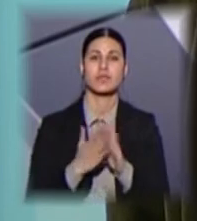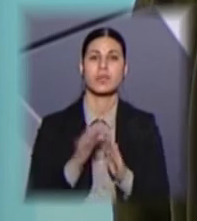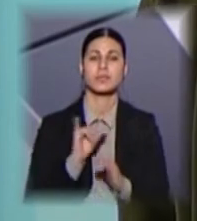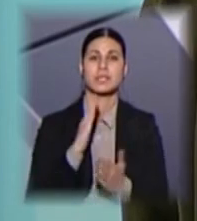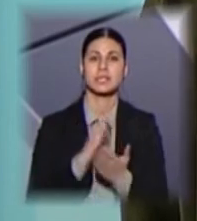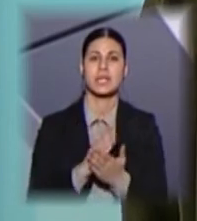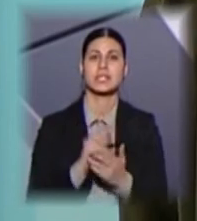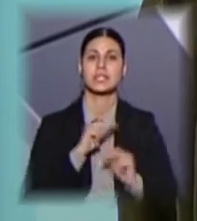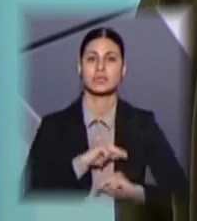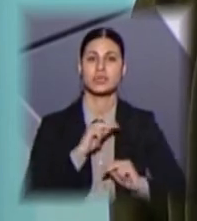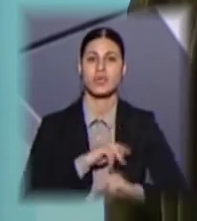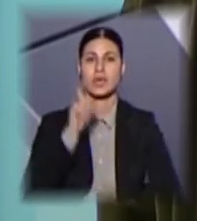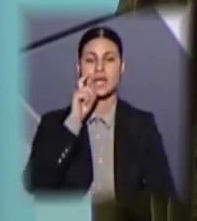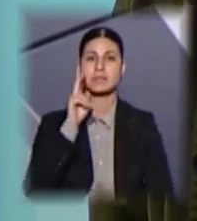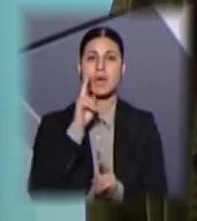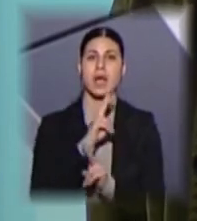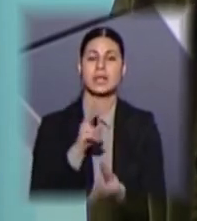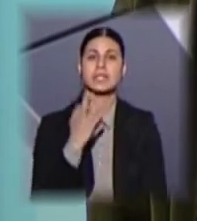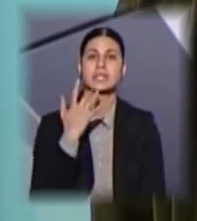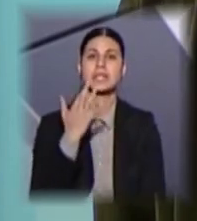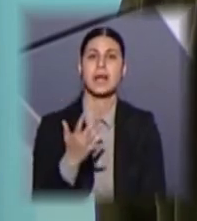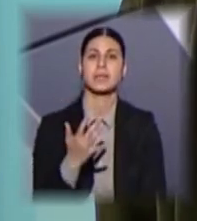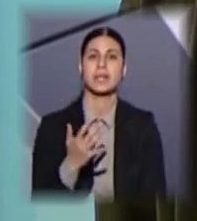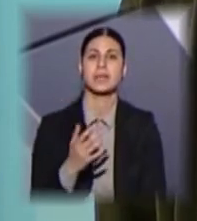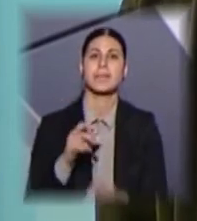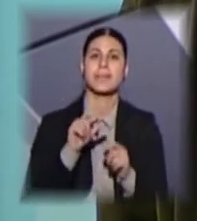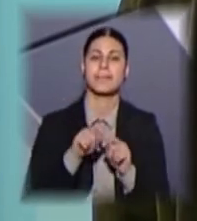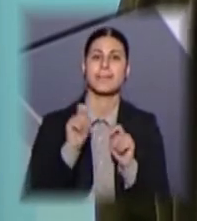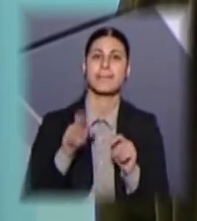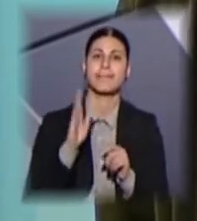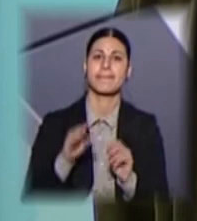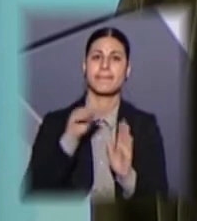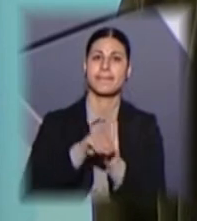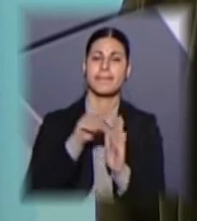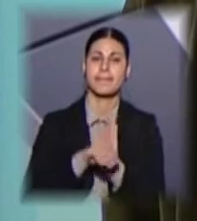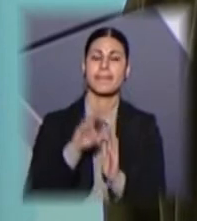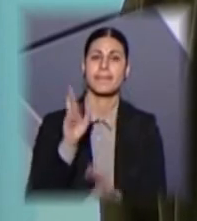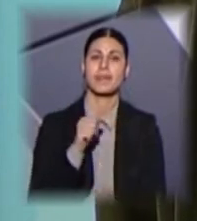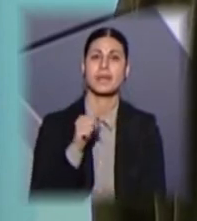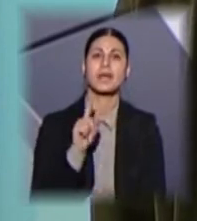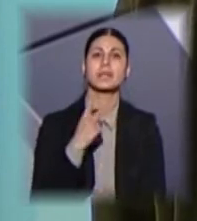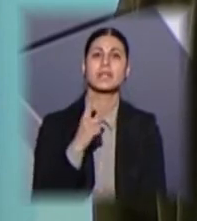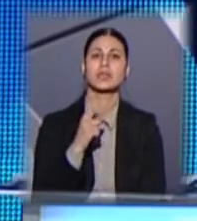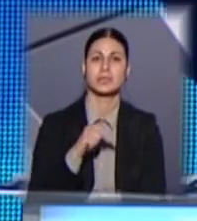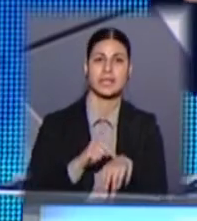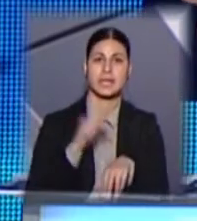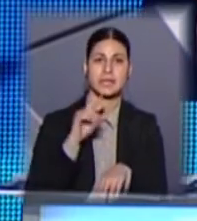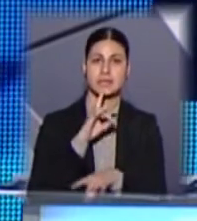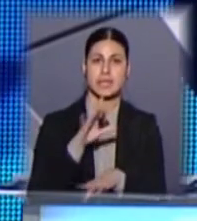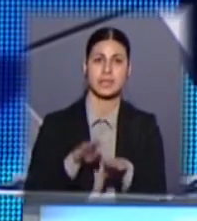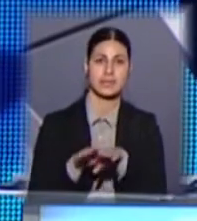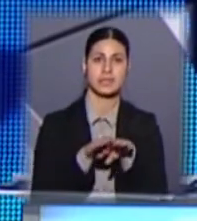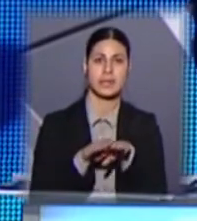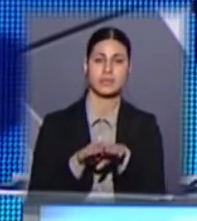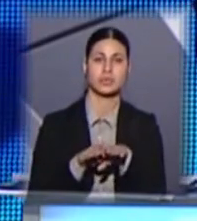იმუშაონ, კაცმა არ იცის რამდენი გამომცემლობა მოინდომებს ჩართვას და რომც ისევე აი ის რატომ განსდარ ექნება სტაბილურობის ამიტომ? ეს